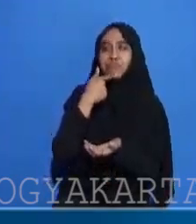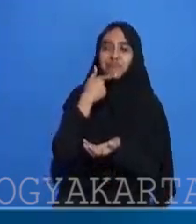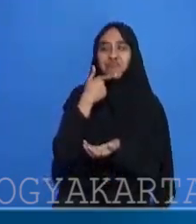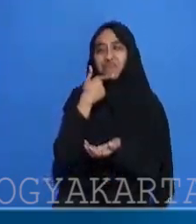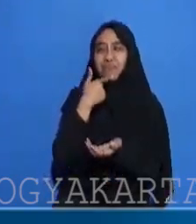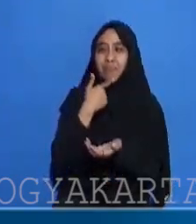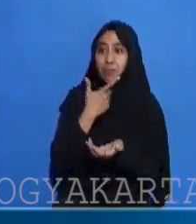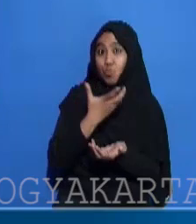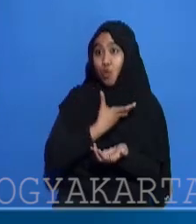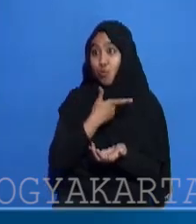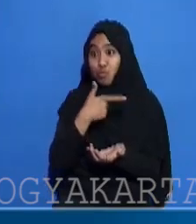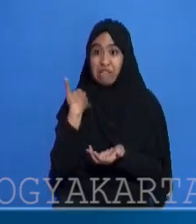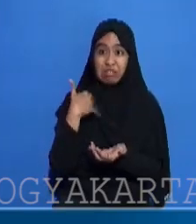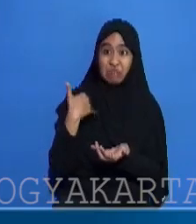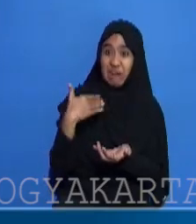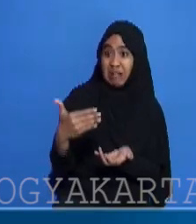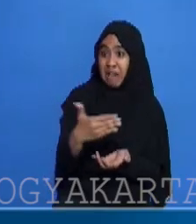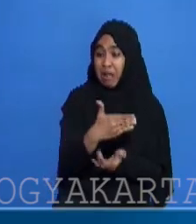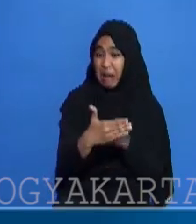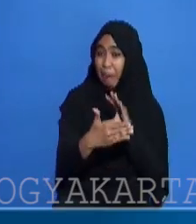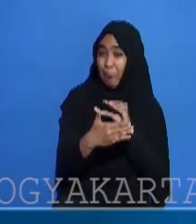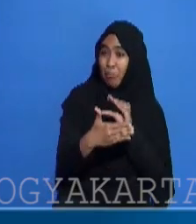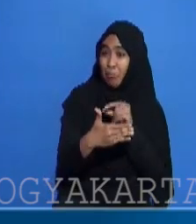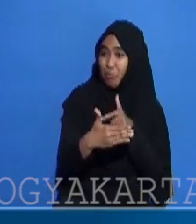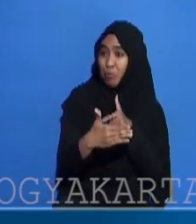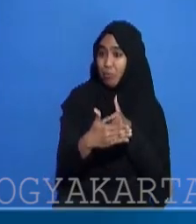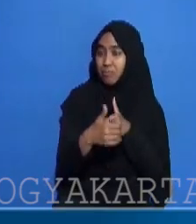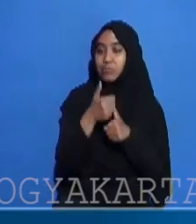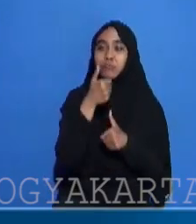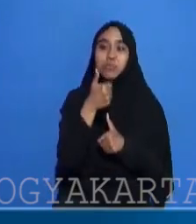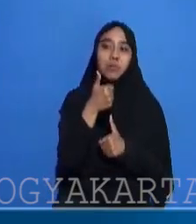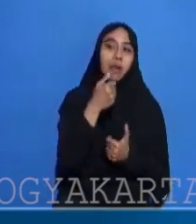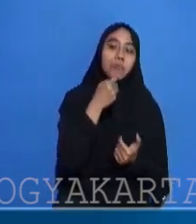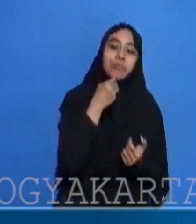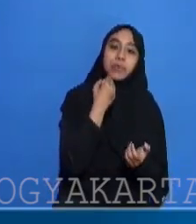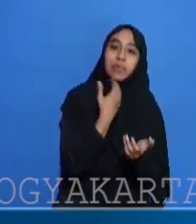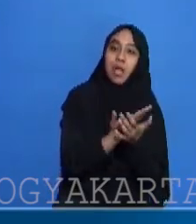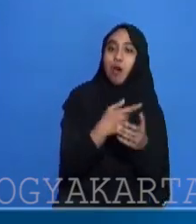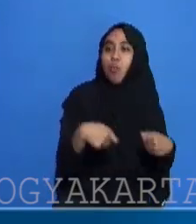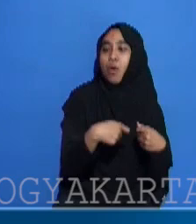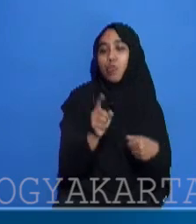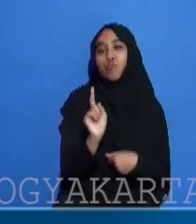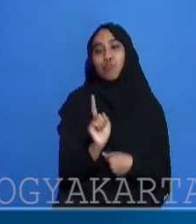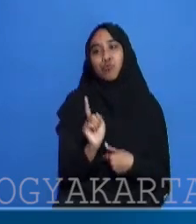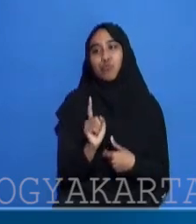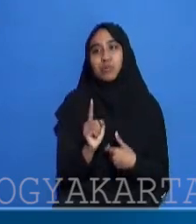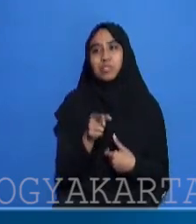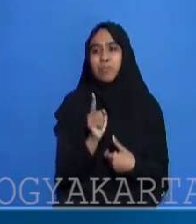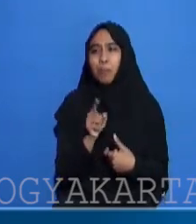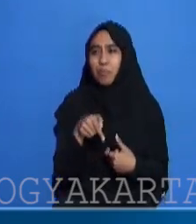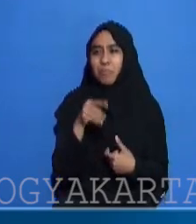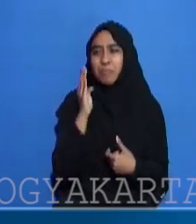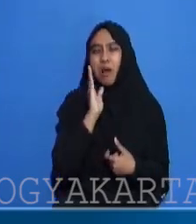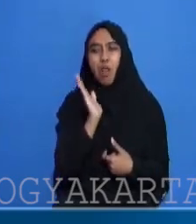kamu yang gak suka tekstur ikan yang lembek, kamu bisa request ikannya digoreng terlebih dahulu. Soal tingkat